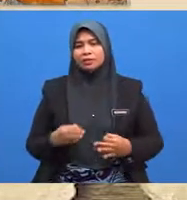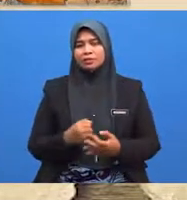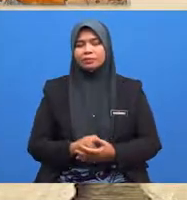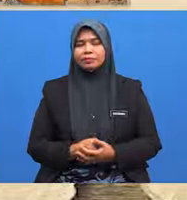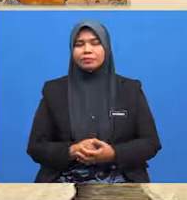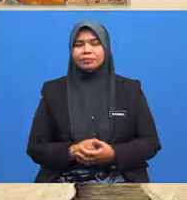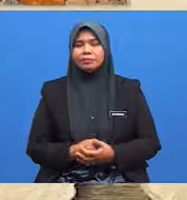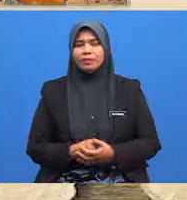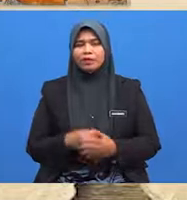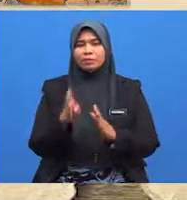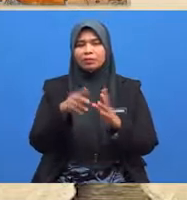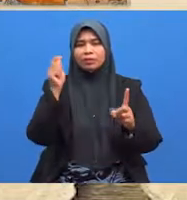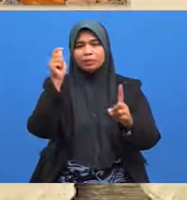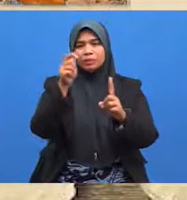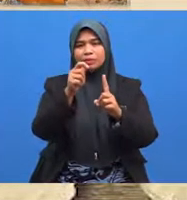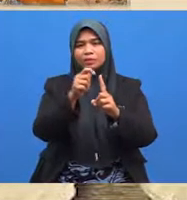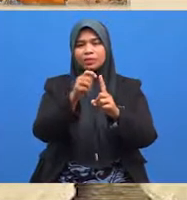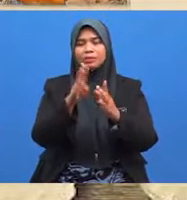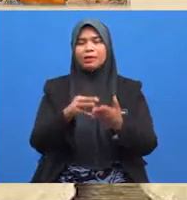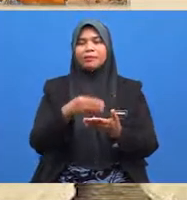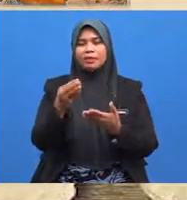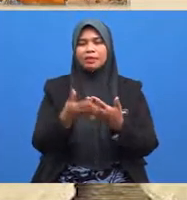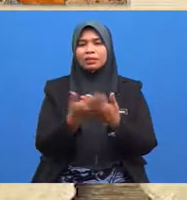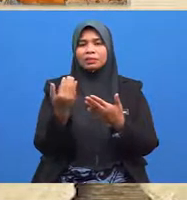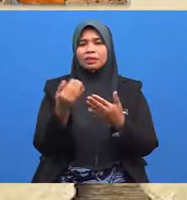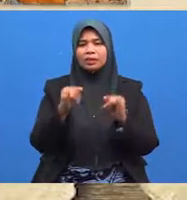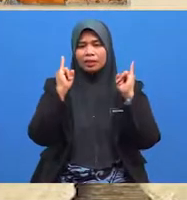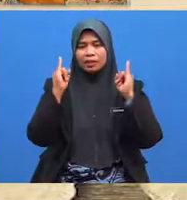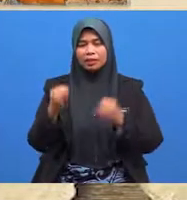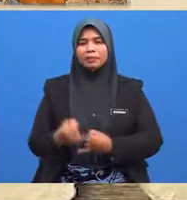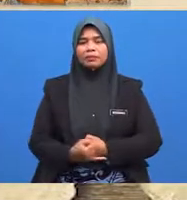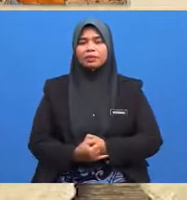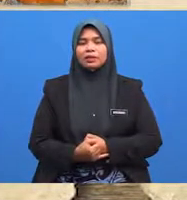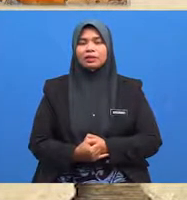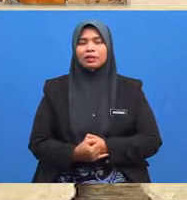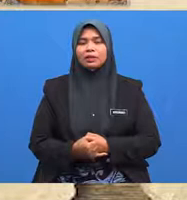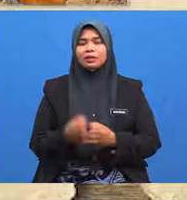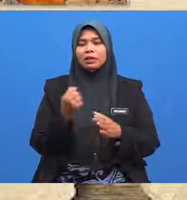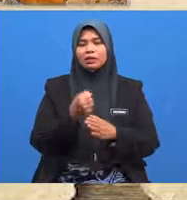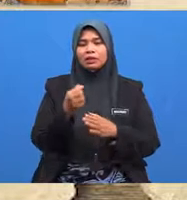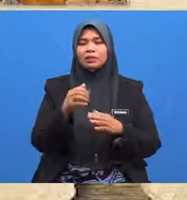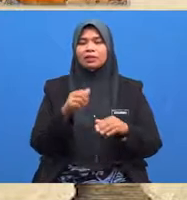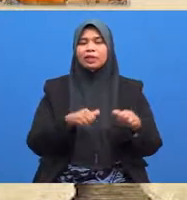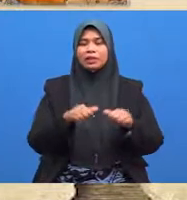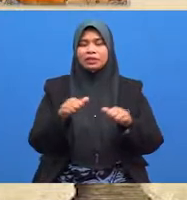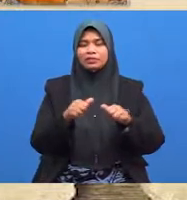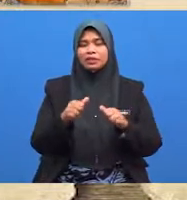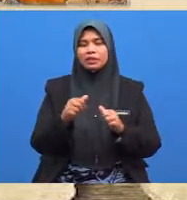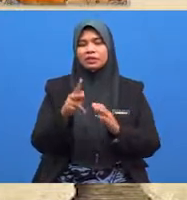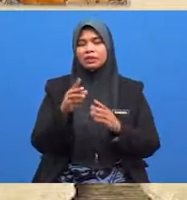Mughal bertujuan memberi kemudahan ibadah atau aktiviti kerohanian